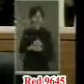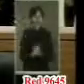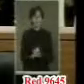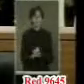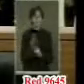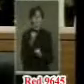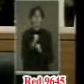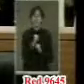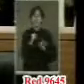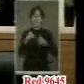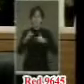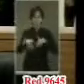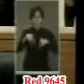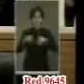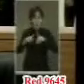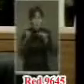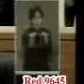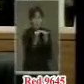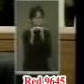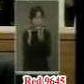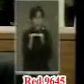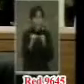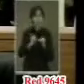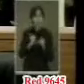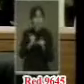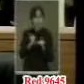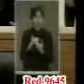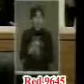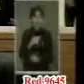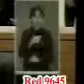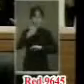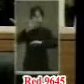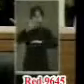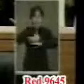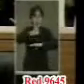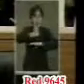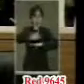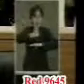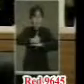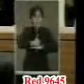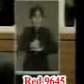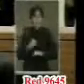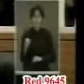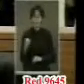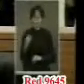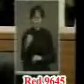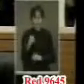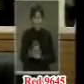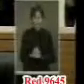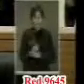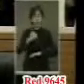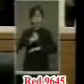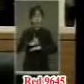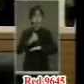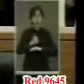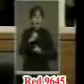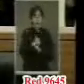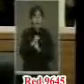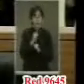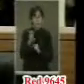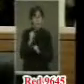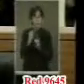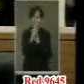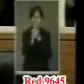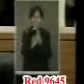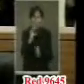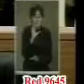ำบังให้กับประชาธิปไตยแต่เขาต้องการผู้นำที่มีความเข้มแข็งและสามารถนำกฎหมาย